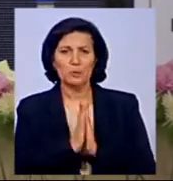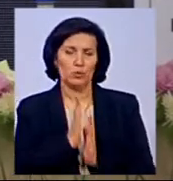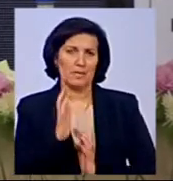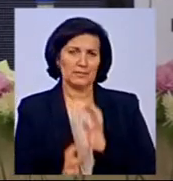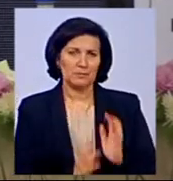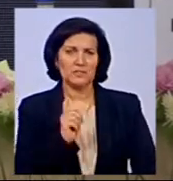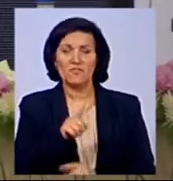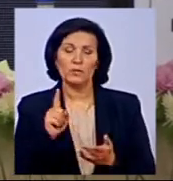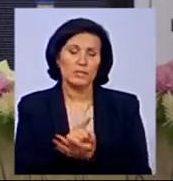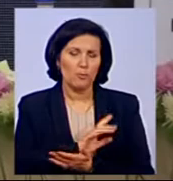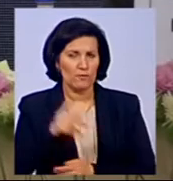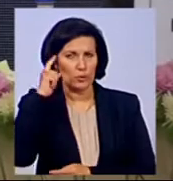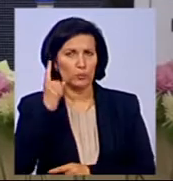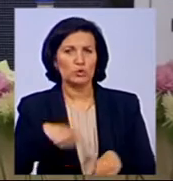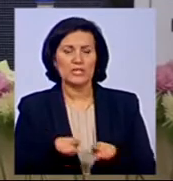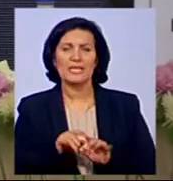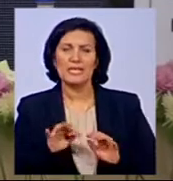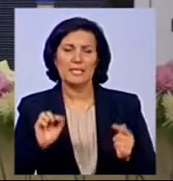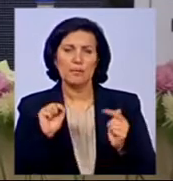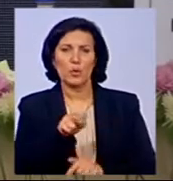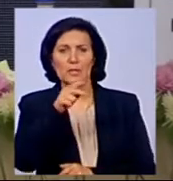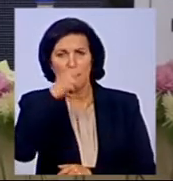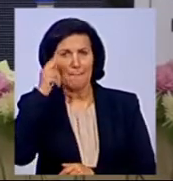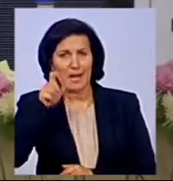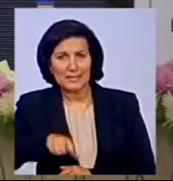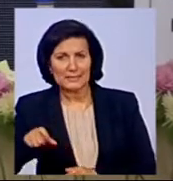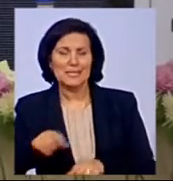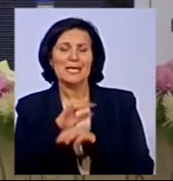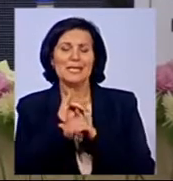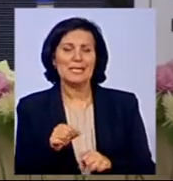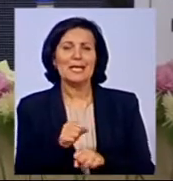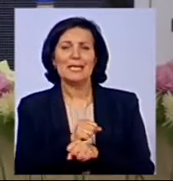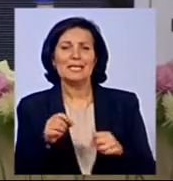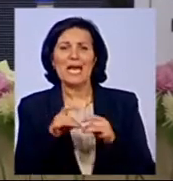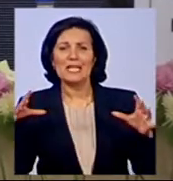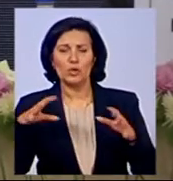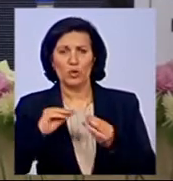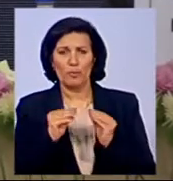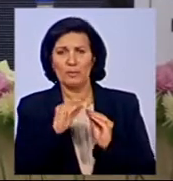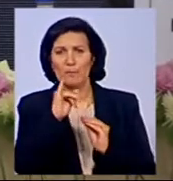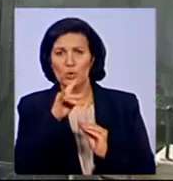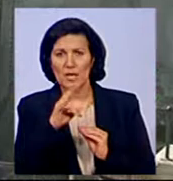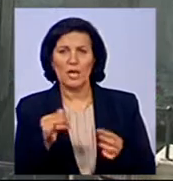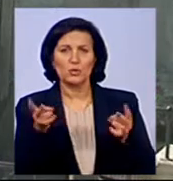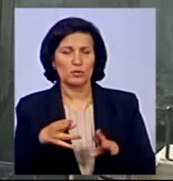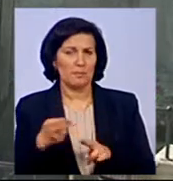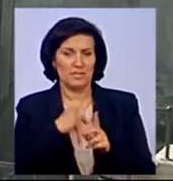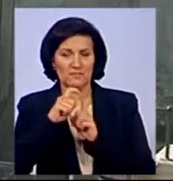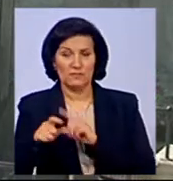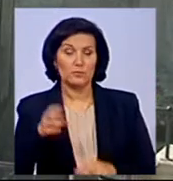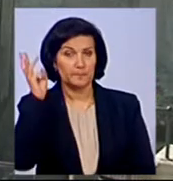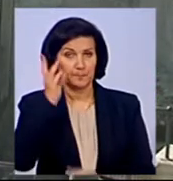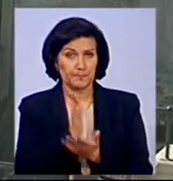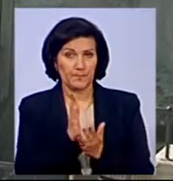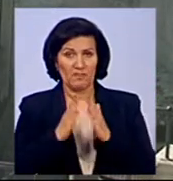світом. Вони не повинні думати, що такі дії проти Палестини та ядерної проблеми Ірану залишаться без відповіді. Посольство